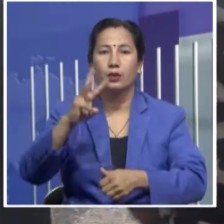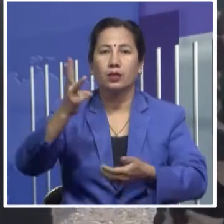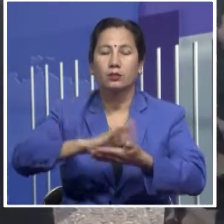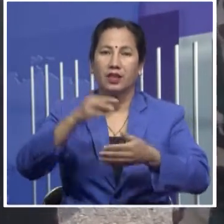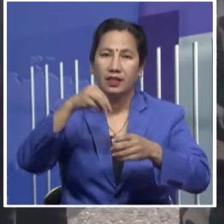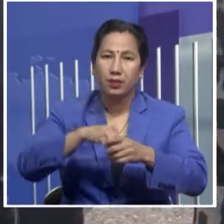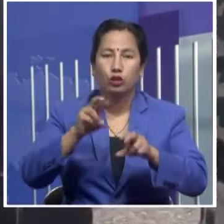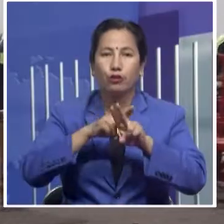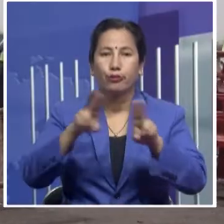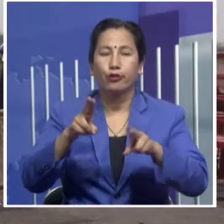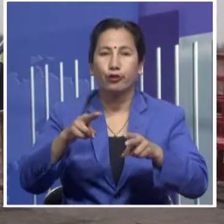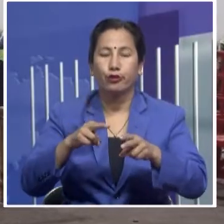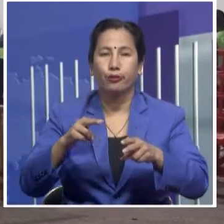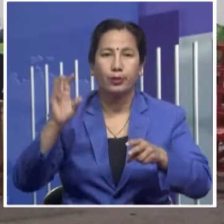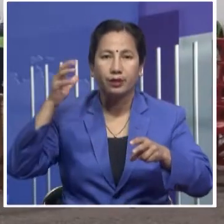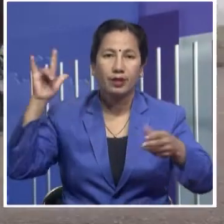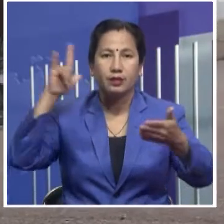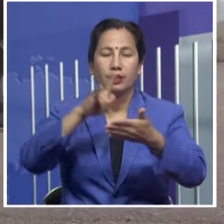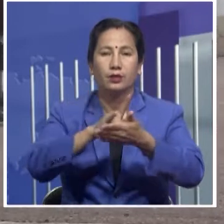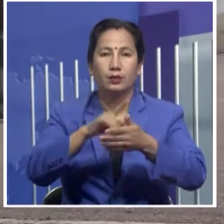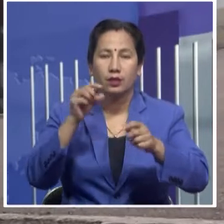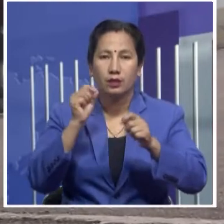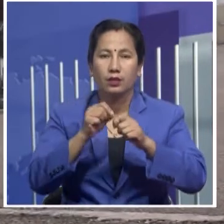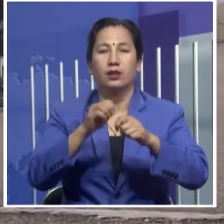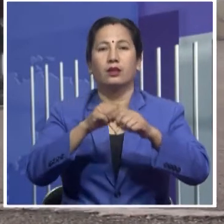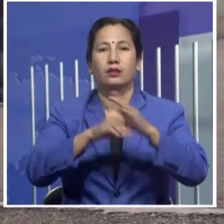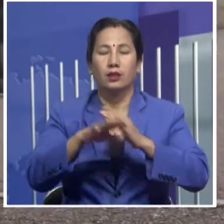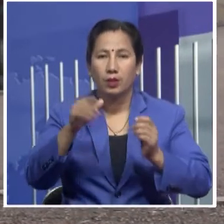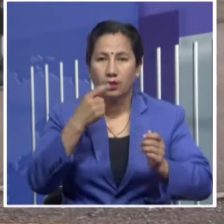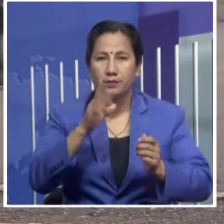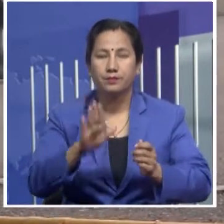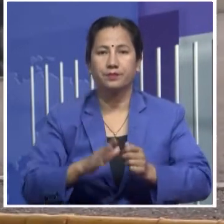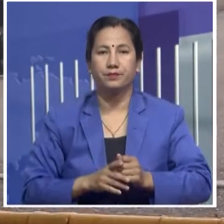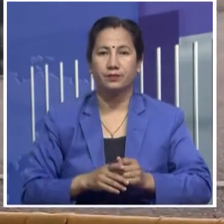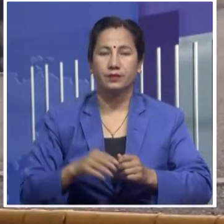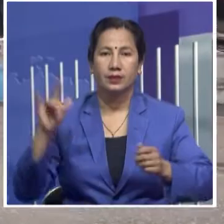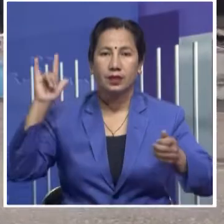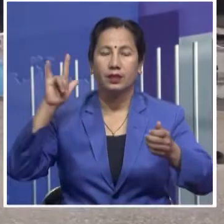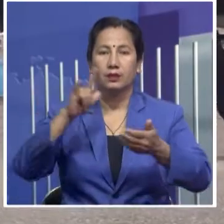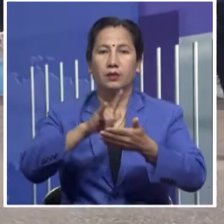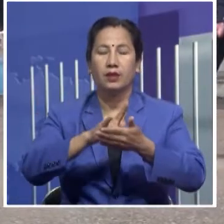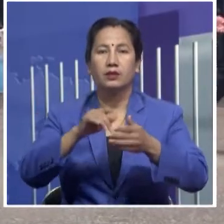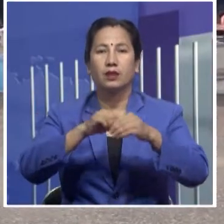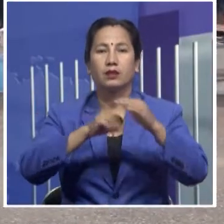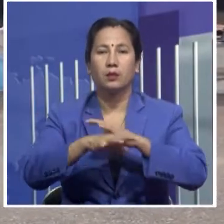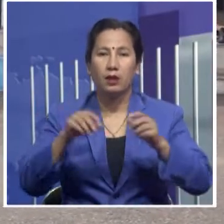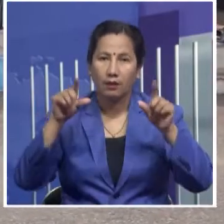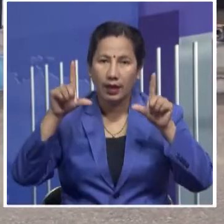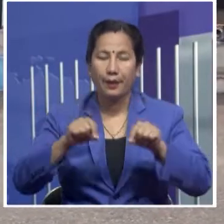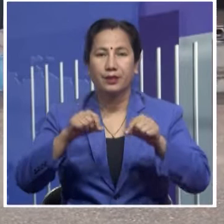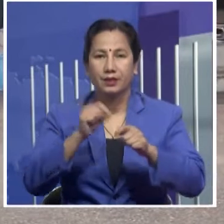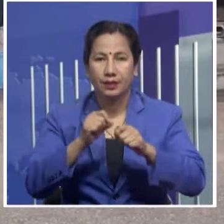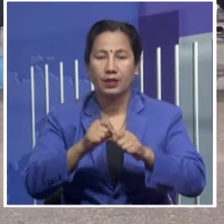3 महिनाभित्र पूर्ण रूपमा अन्तर्राष्ट्रिय उडान र अवतरण गराई सञ्चालनमा ल्याइने बताउनु भएको छ। विमानस्थल सञ्चालनमा ल्याउन आवश्यक तयारी